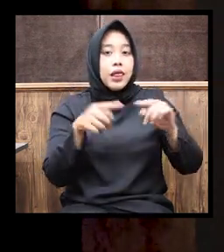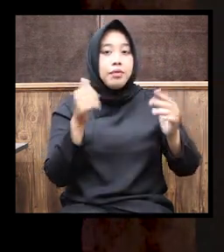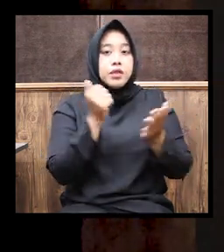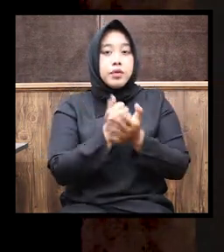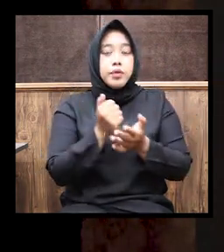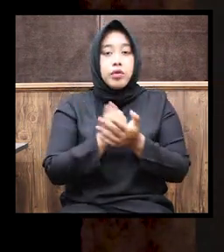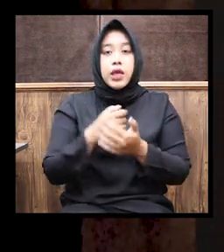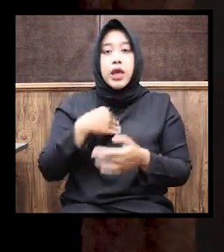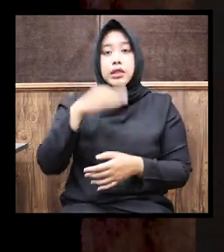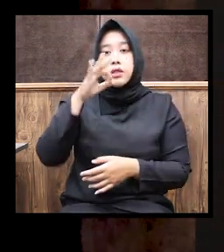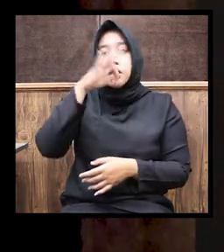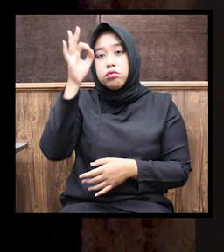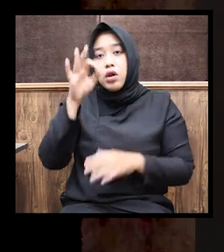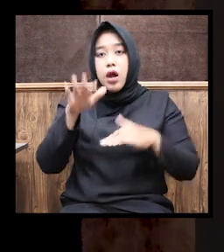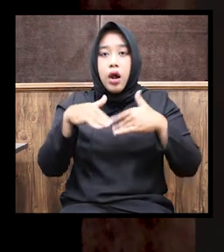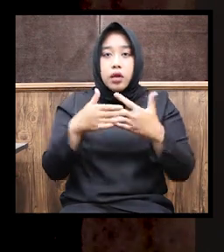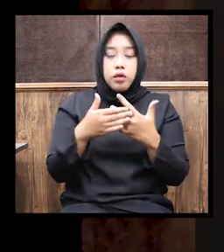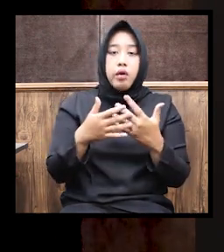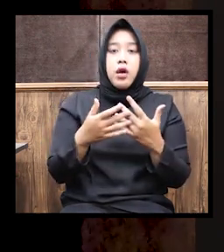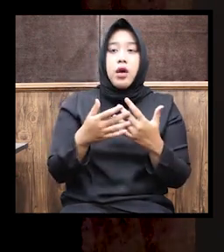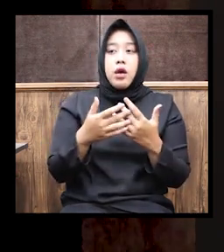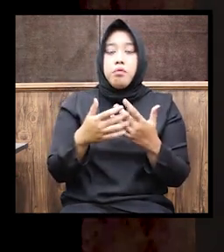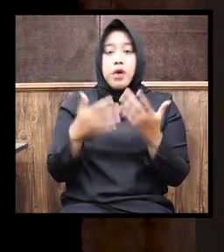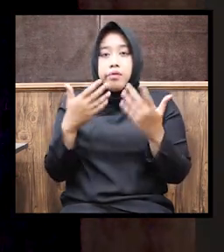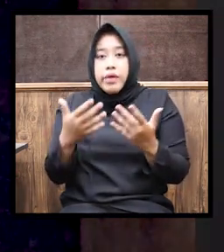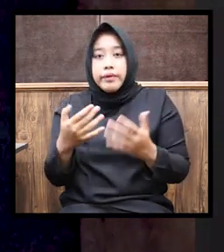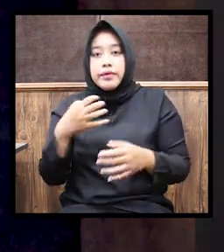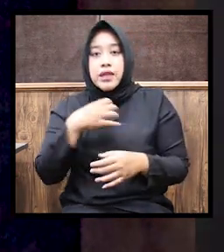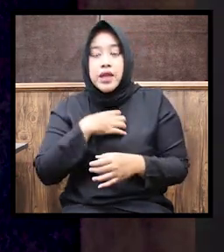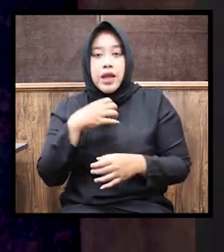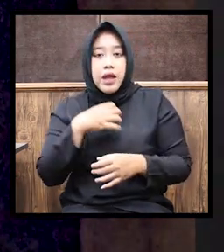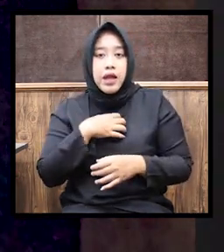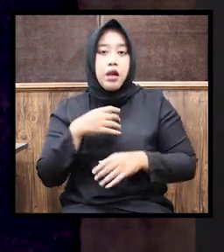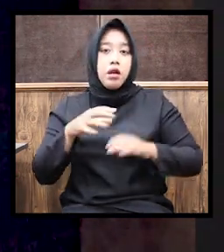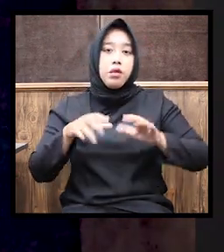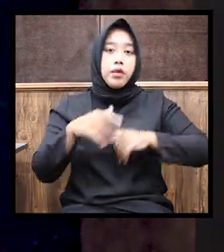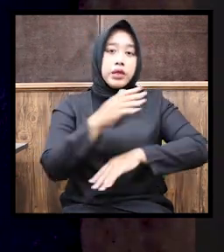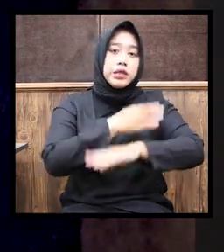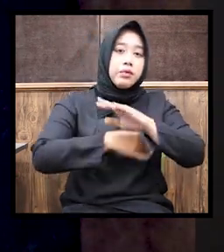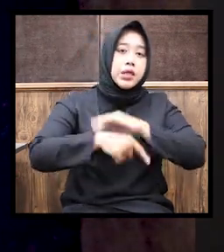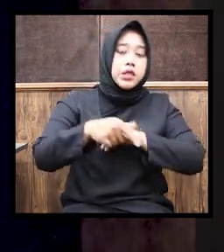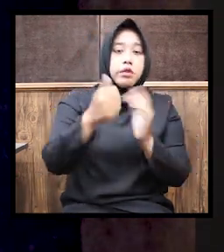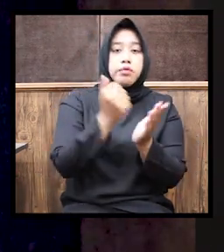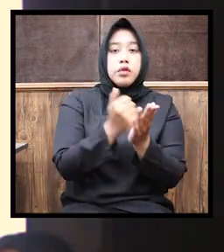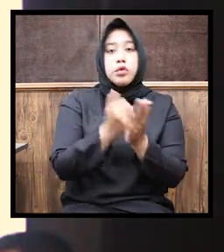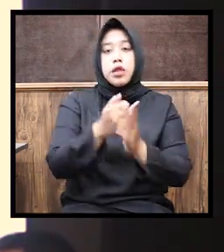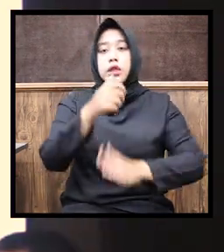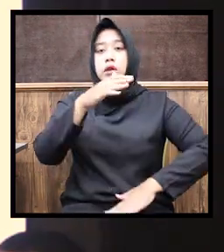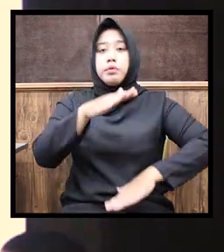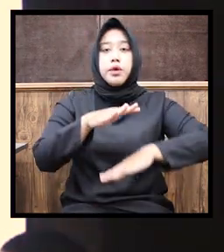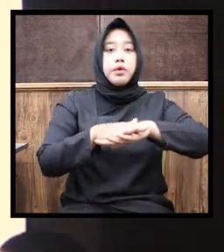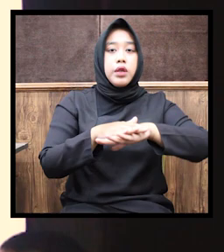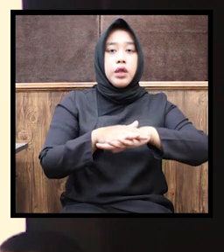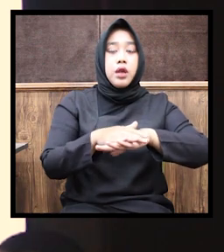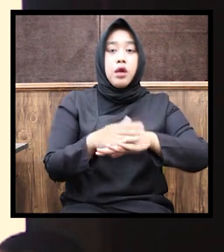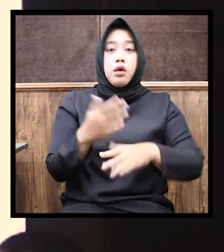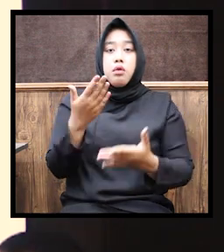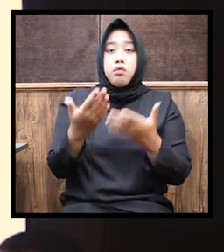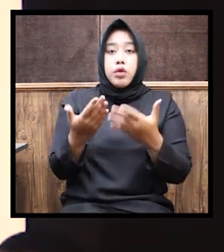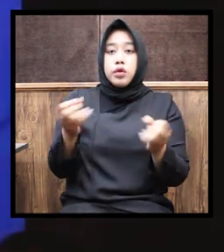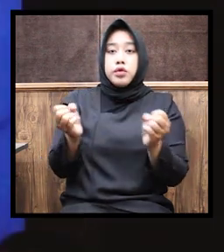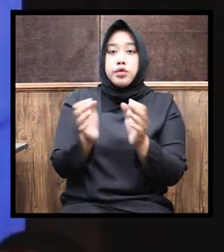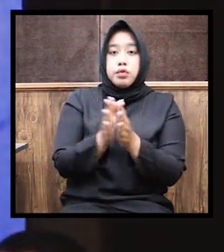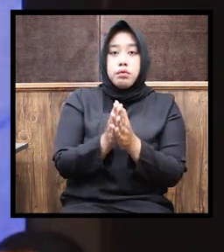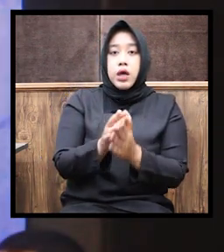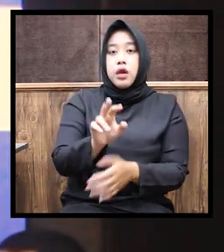bagaimana hak-hak pemenuhan penyandang disabilitas di bidang ketakerajan itu terpenuhi seperti itu jadi itu kurang lebih angkanya di